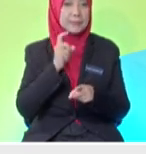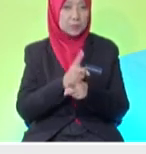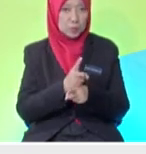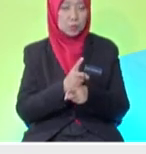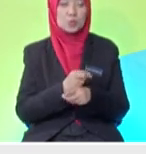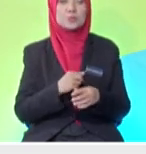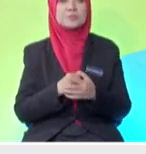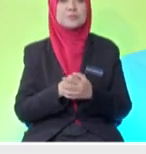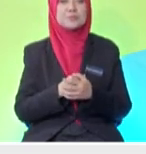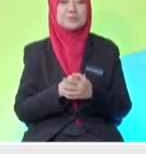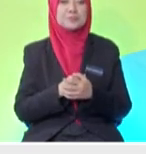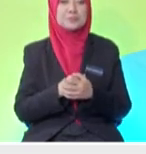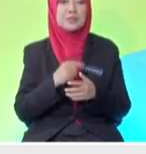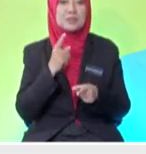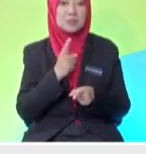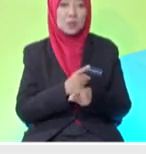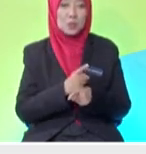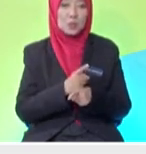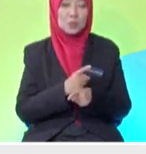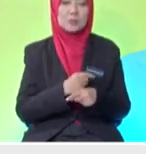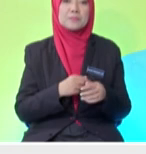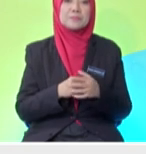betul betul menyapu